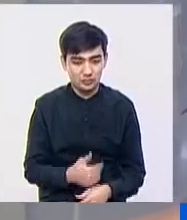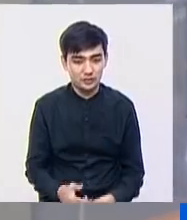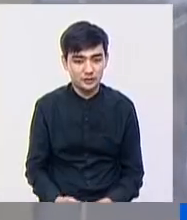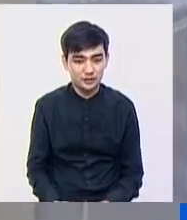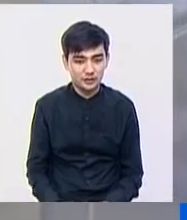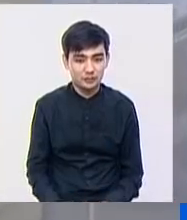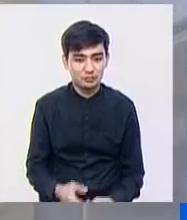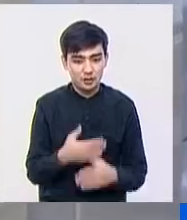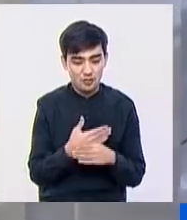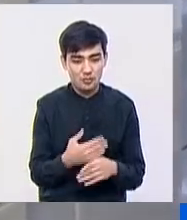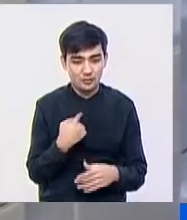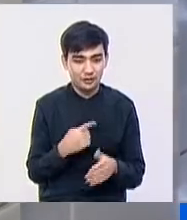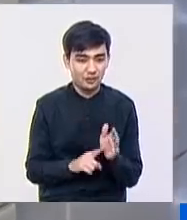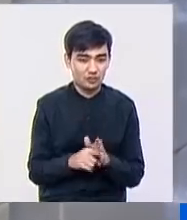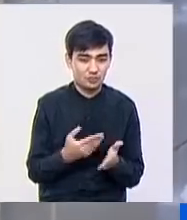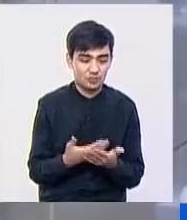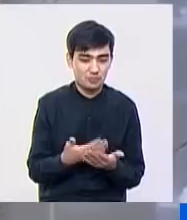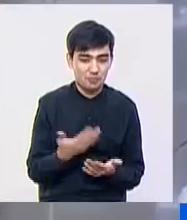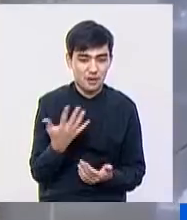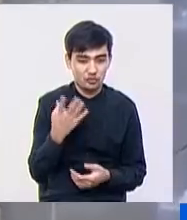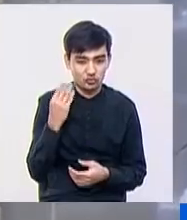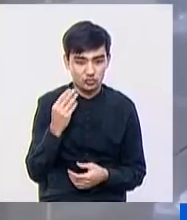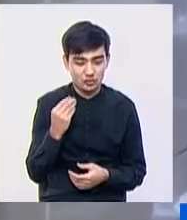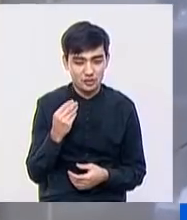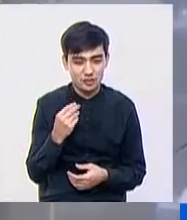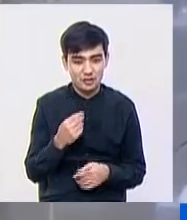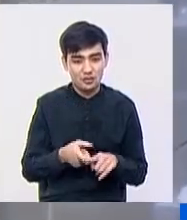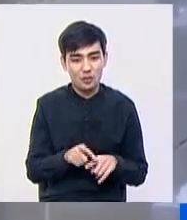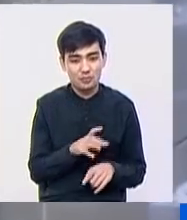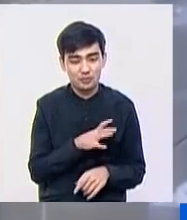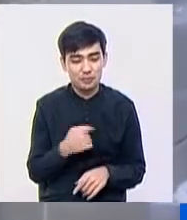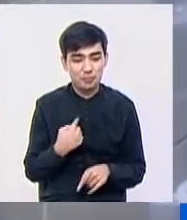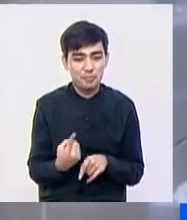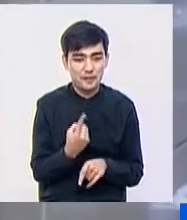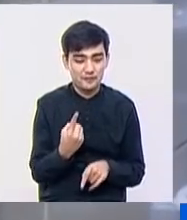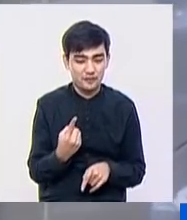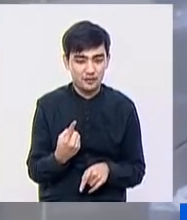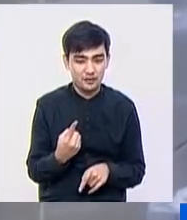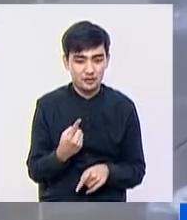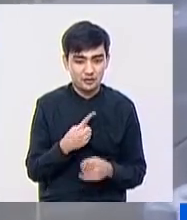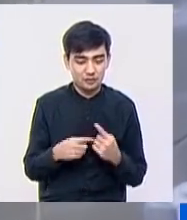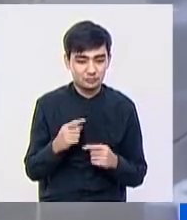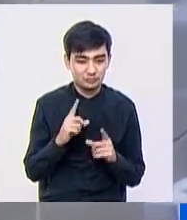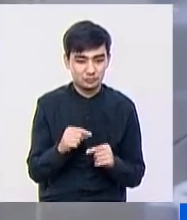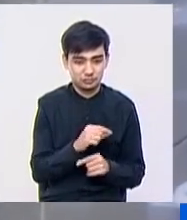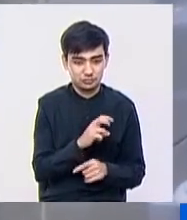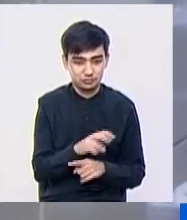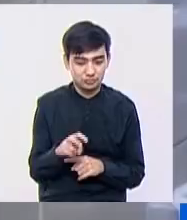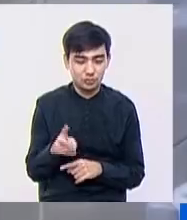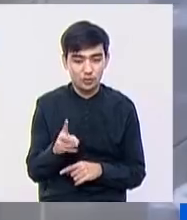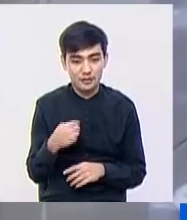помочь. Помогать мы начали, наверное, с 5 числа. Это были первые наши выезды, кого мы